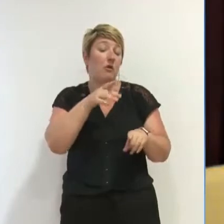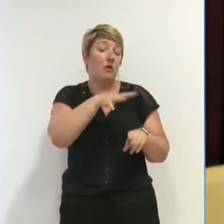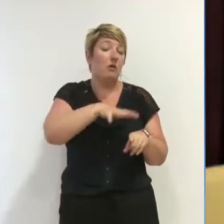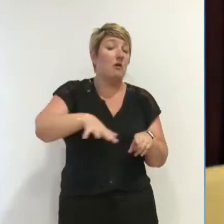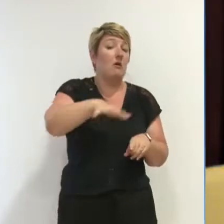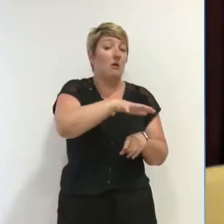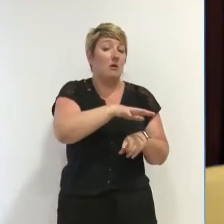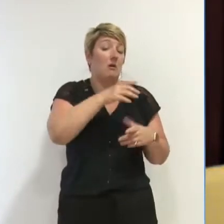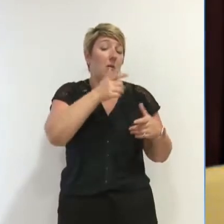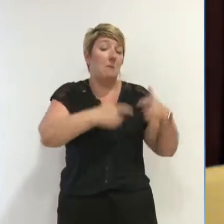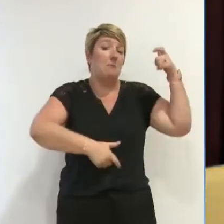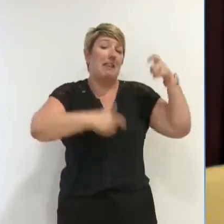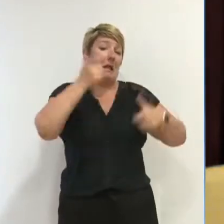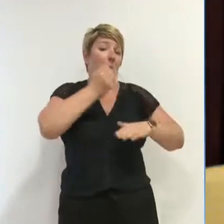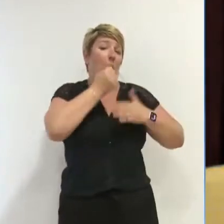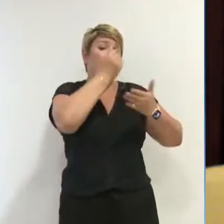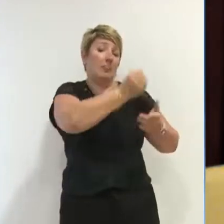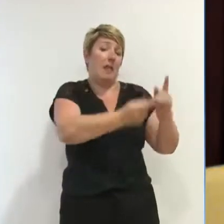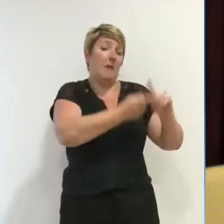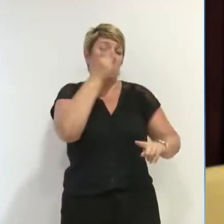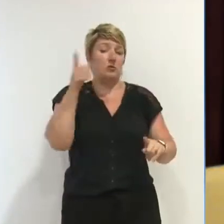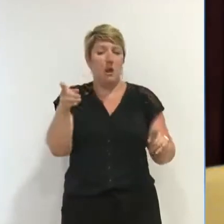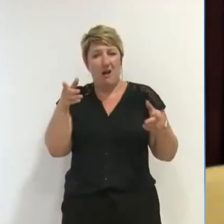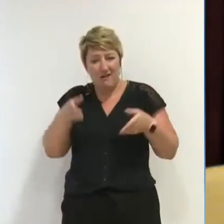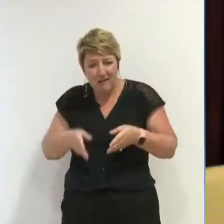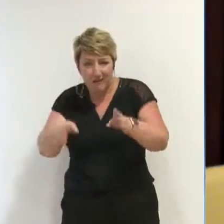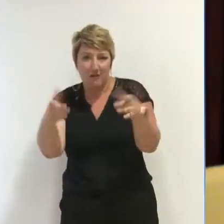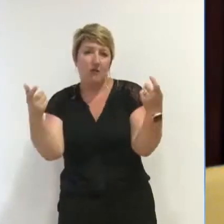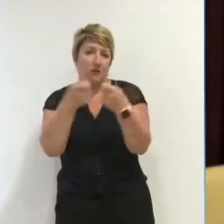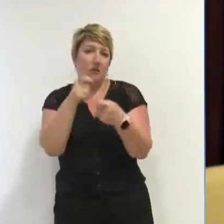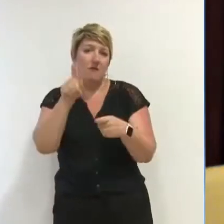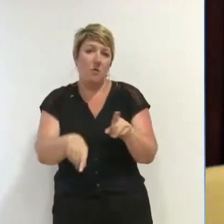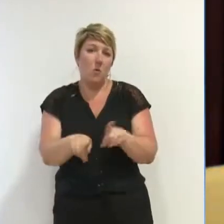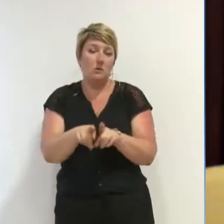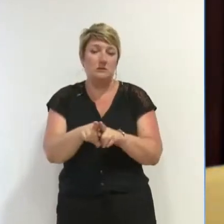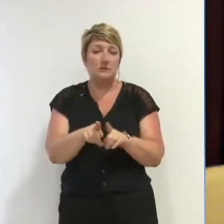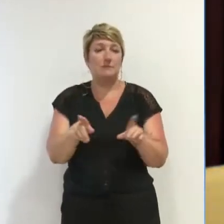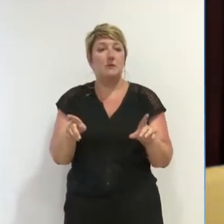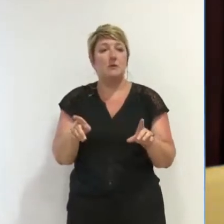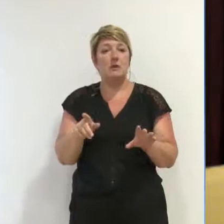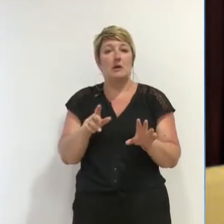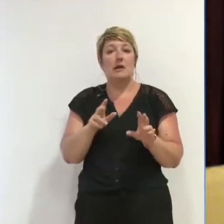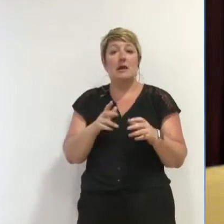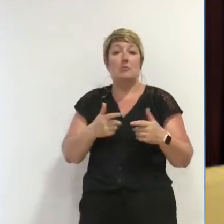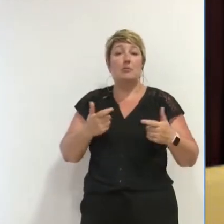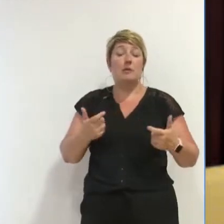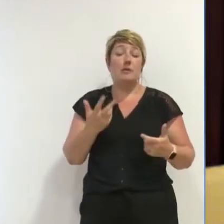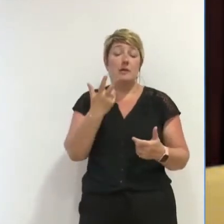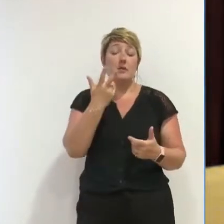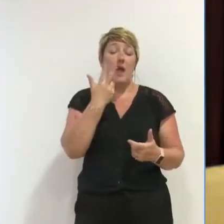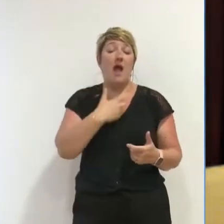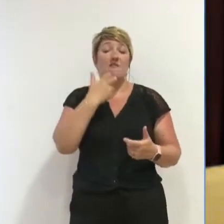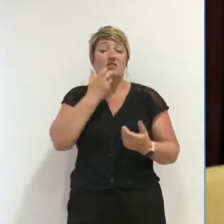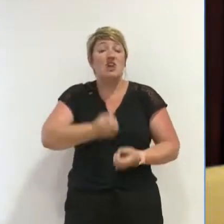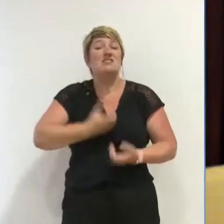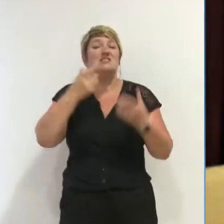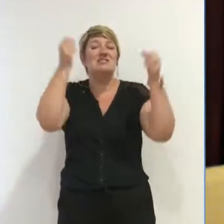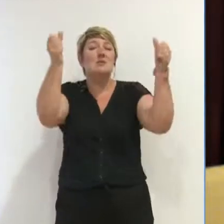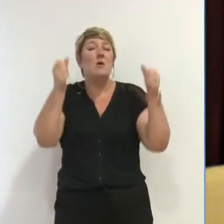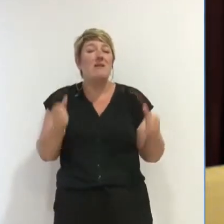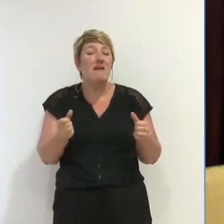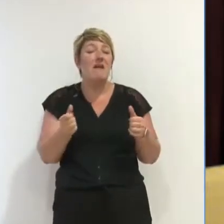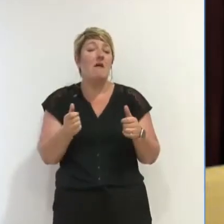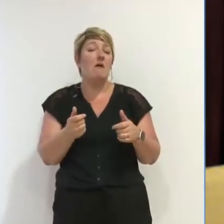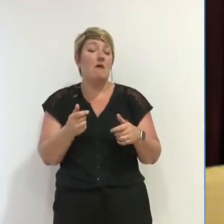de patrimoine. Et puis la place à maintenir, quel que soit le zonage, pour l'affichage citoyen et institutionnel. On sait que